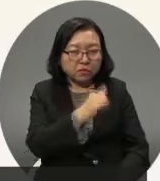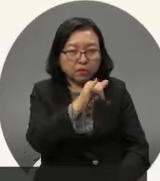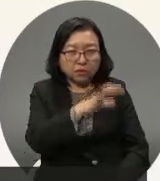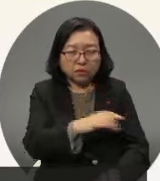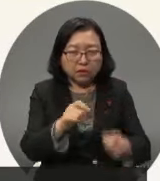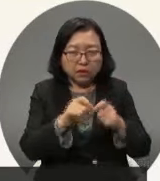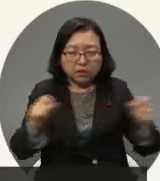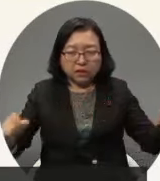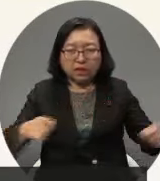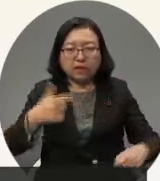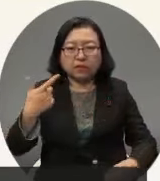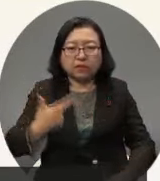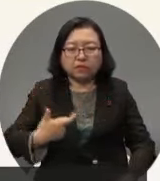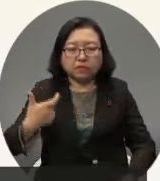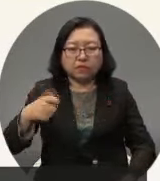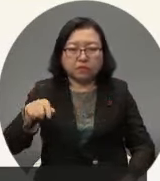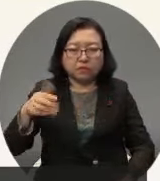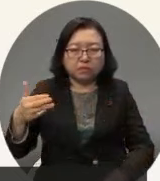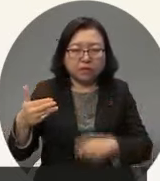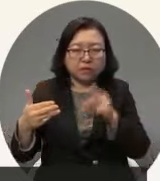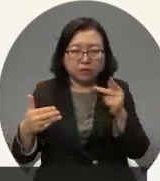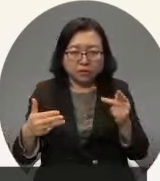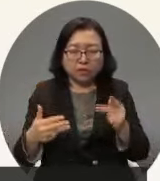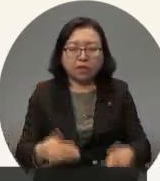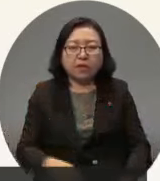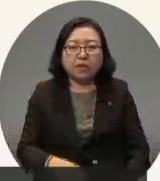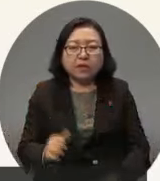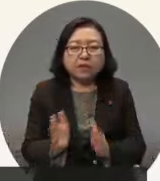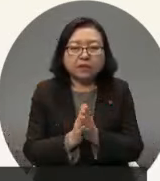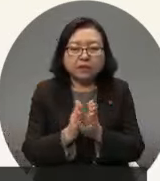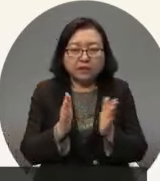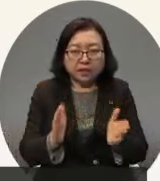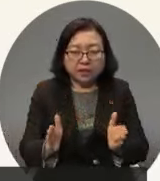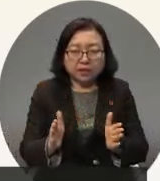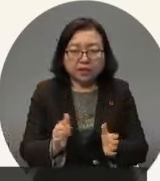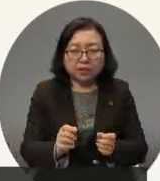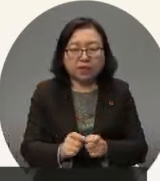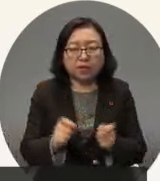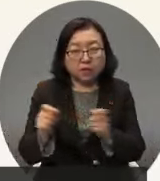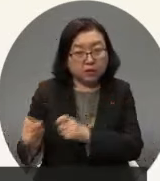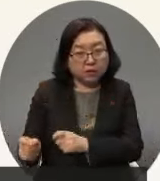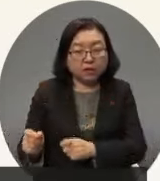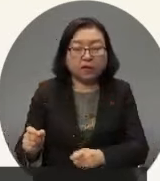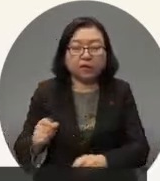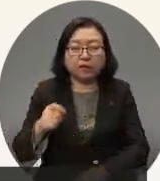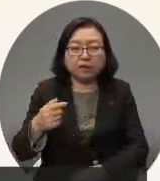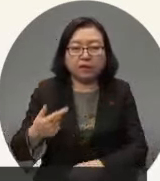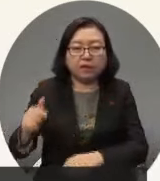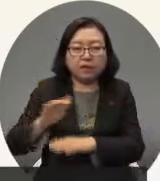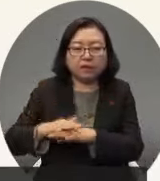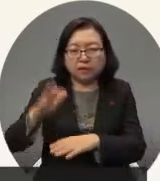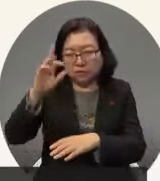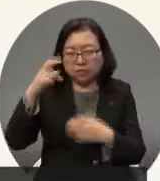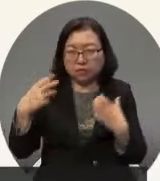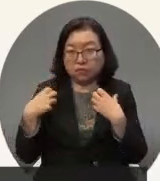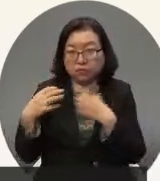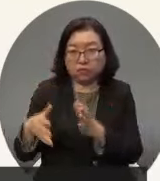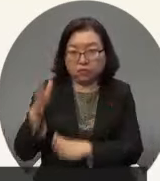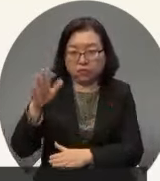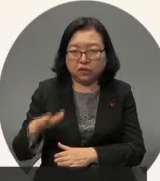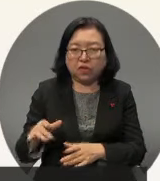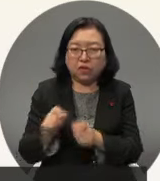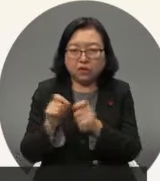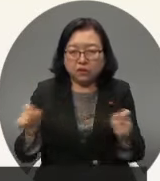있던 정부안과 달리 시작 지점을 정부 대전 청사로 앞당겨 길이를 7km 늘리고